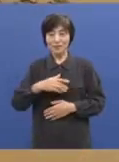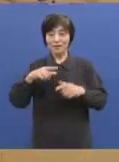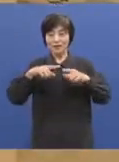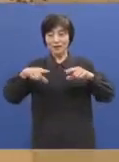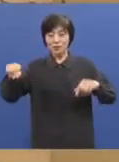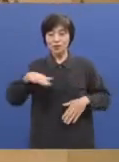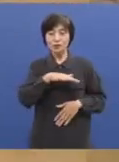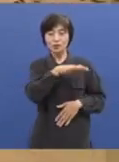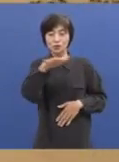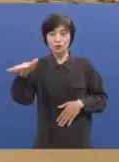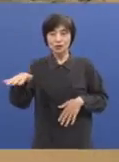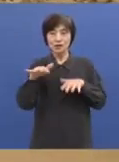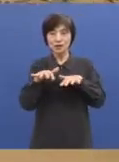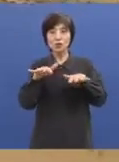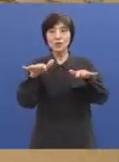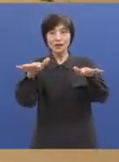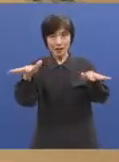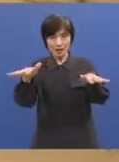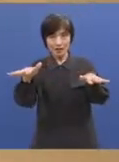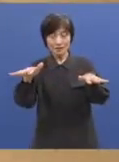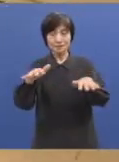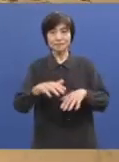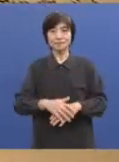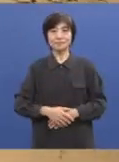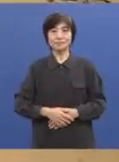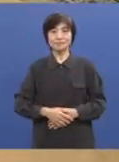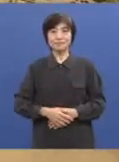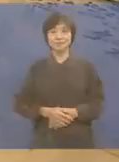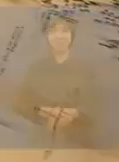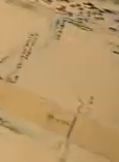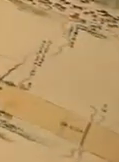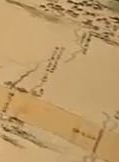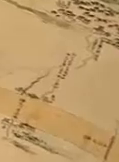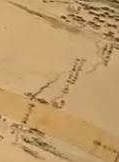広めていったということじゃないですかね。 あ、なるほどね。